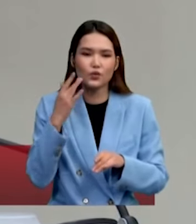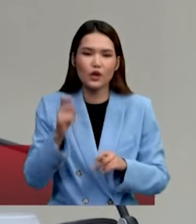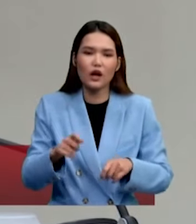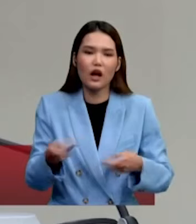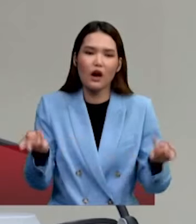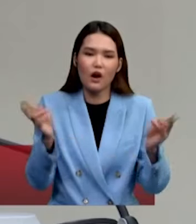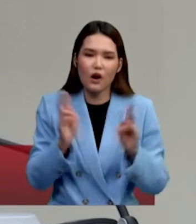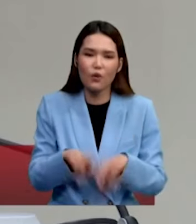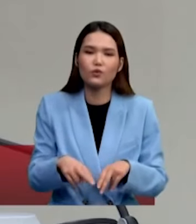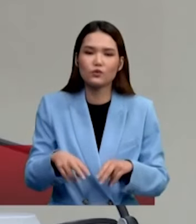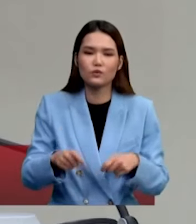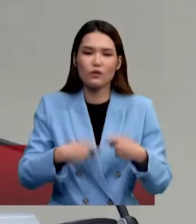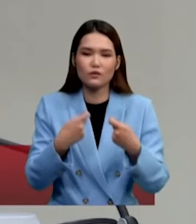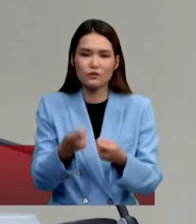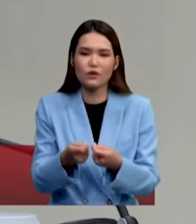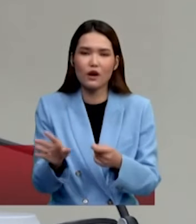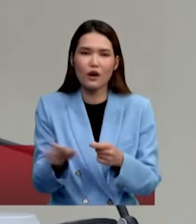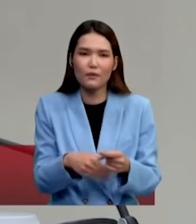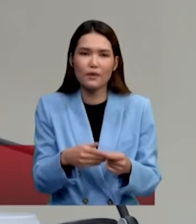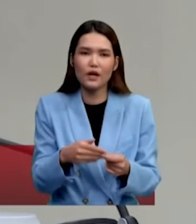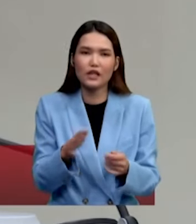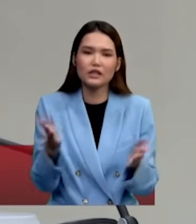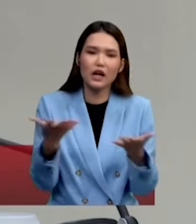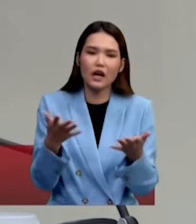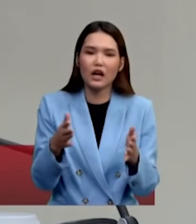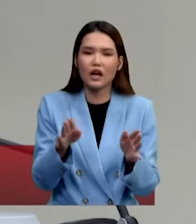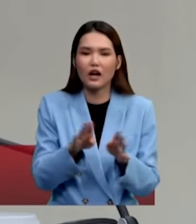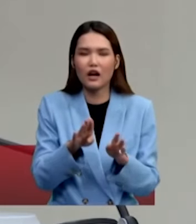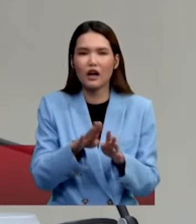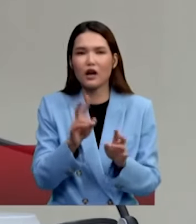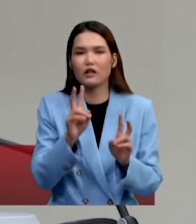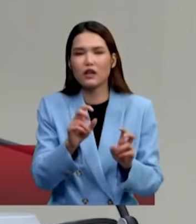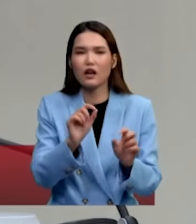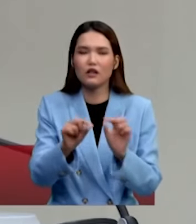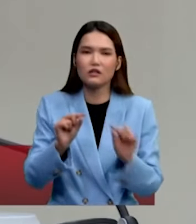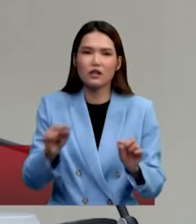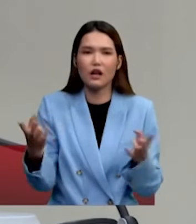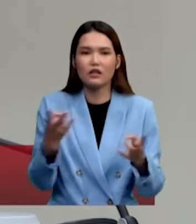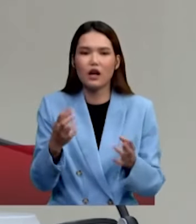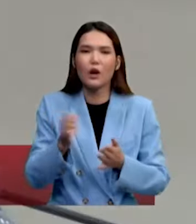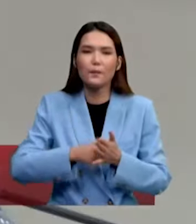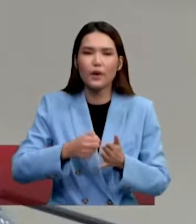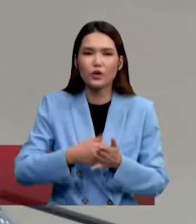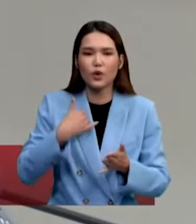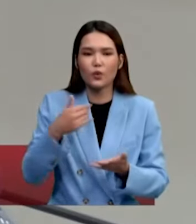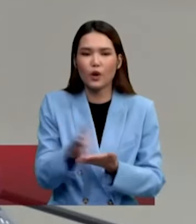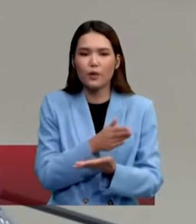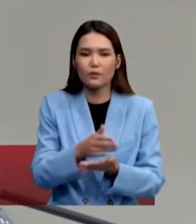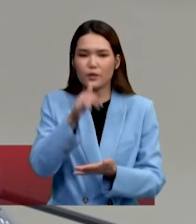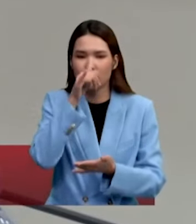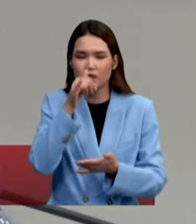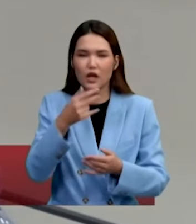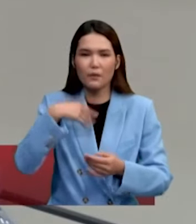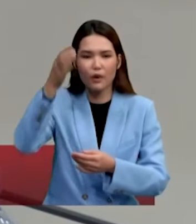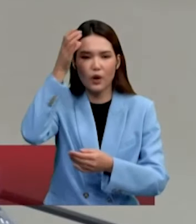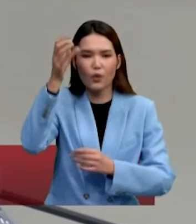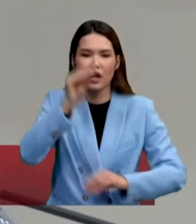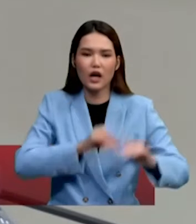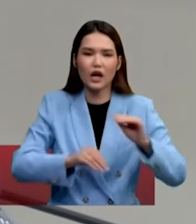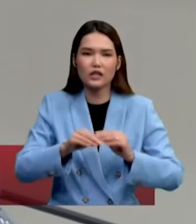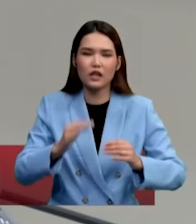в Кремниевой долине то-то, то-то сделал, он такое-то открытие сделал. Так, почему у нас нет программы отдельной? Мы для этих ученых создали